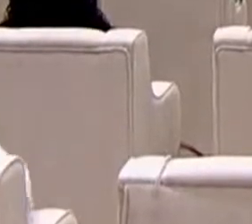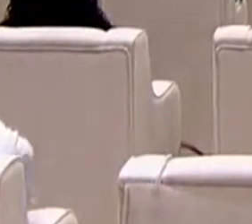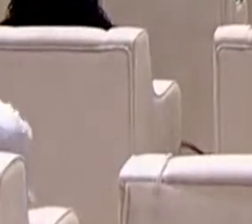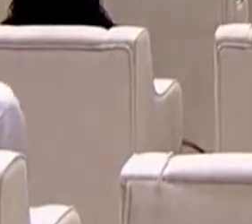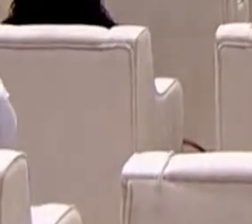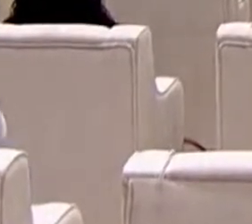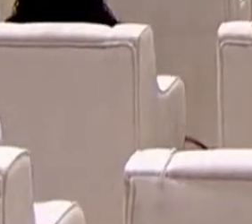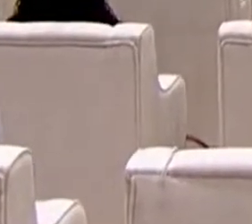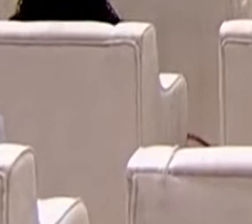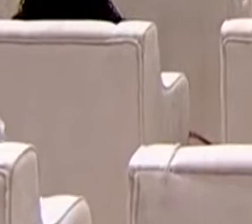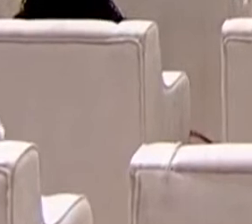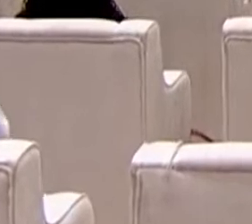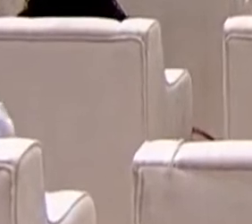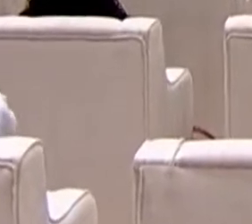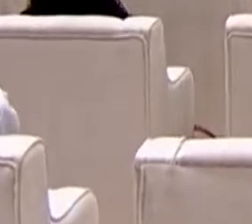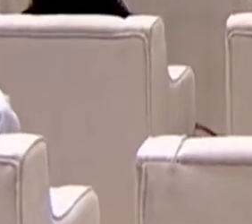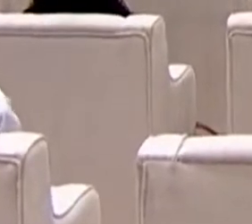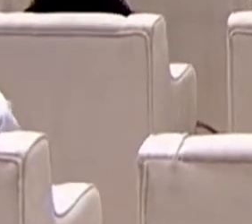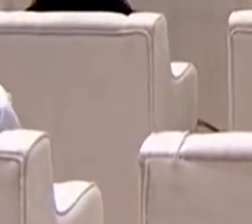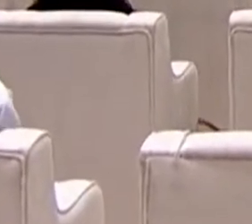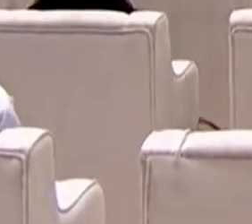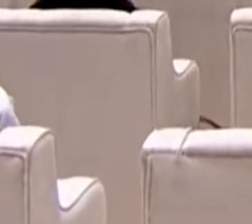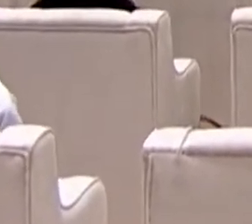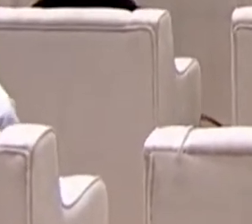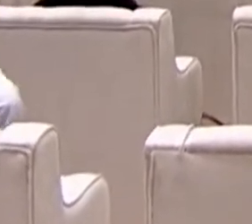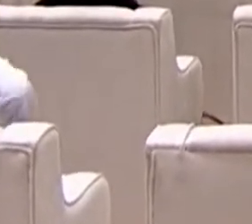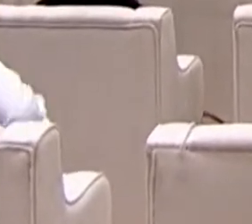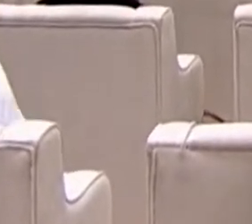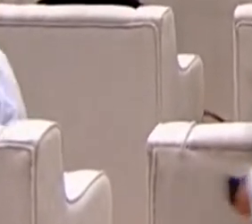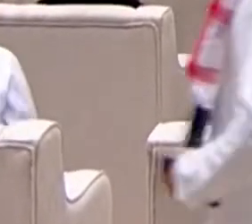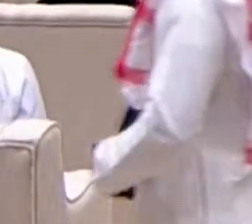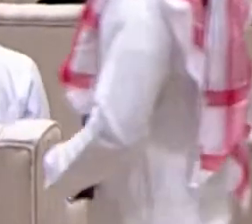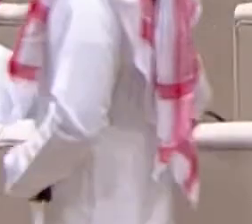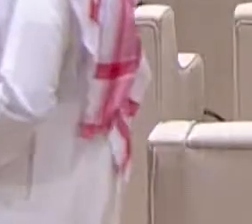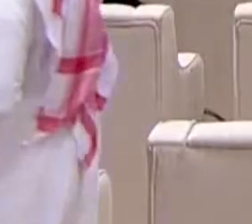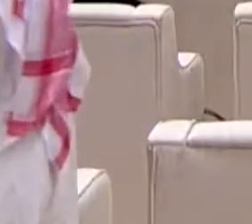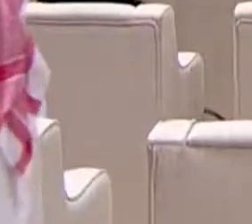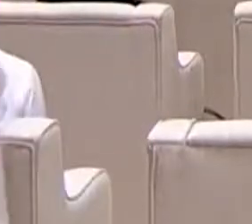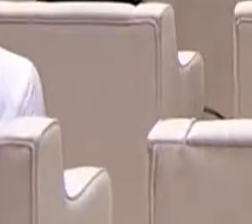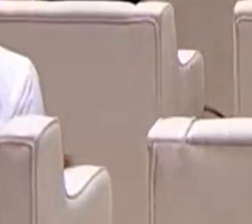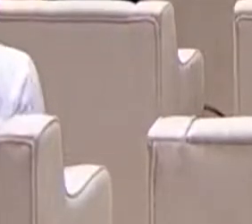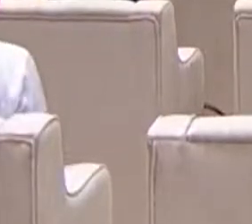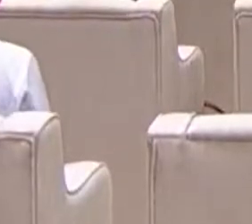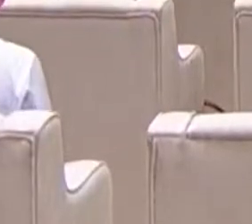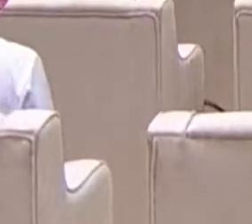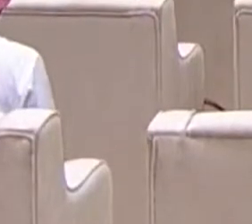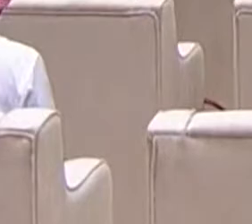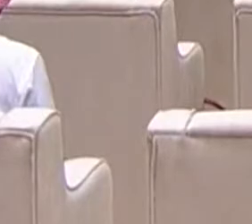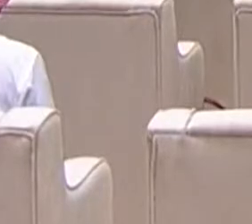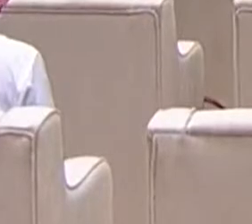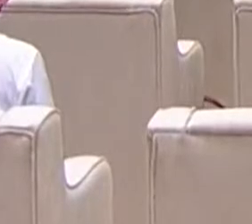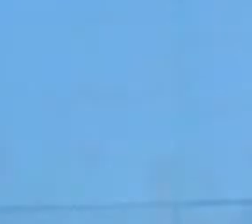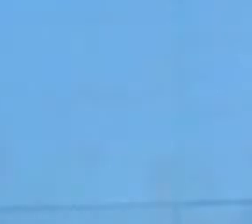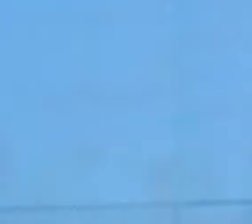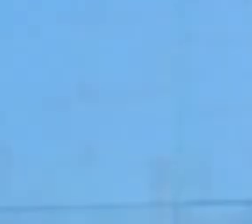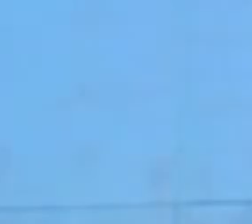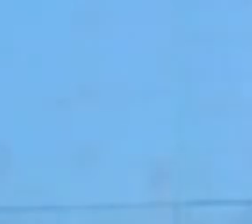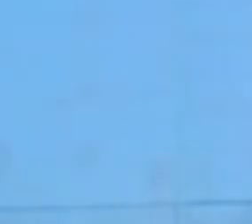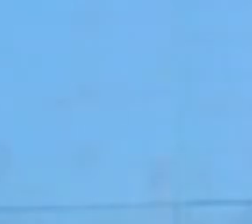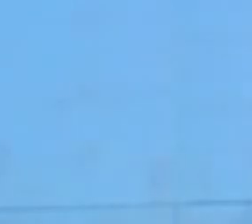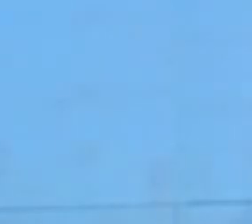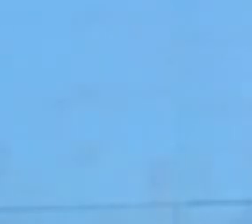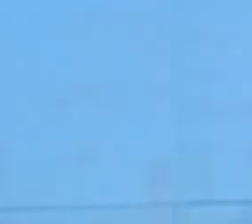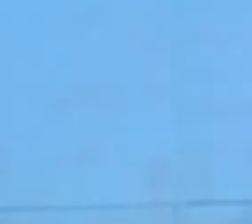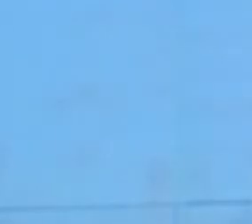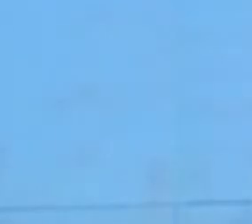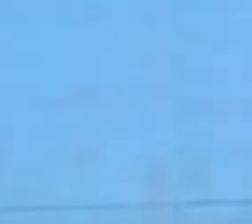إذن مشاهدينا الكرام، كنا في نقل مباشر للمؤتمر الصحفي الحكومي بمشاركة وزير التعليم يوسف